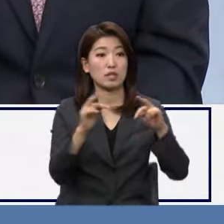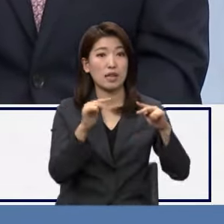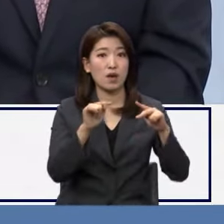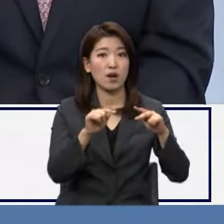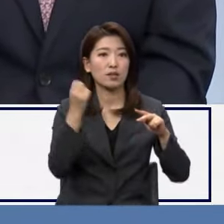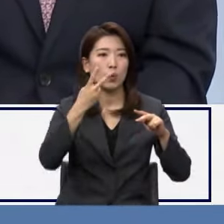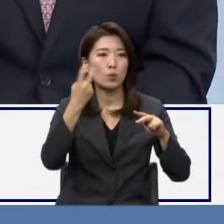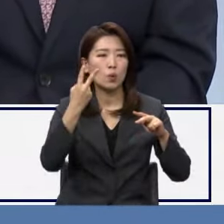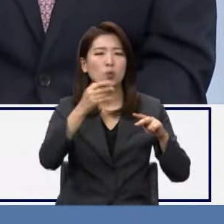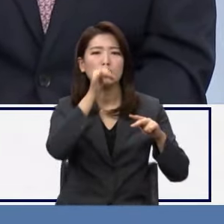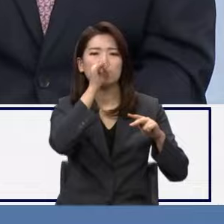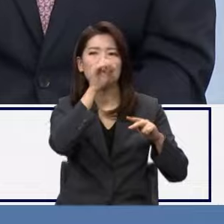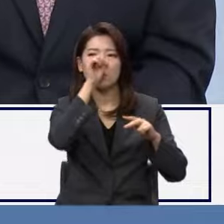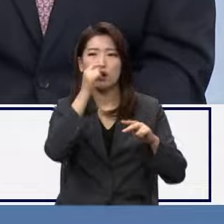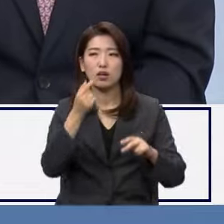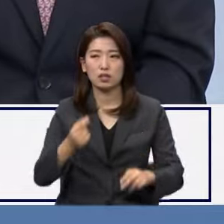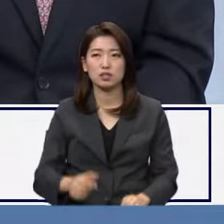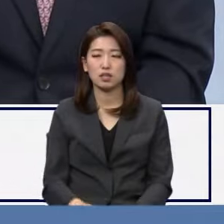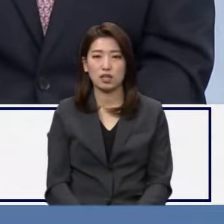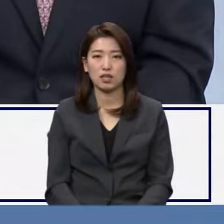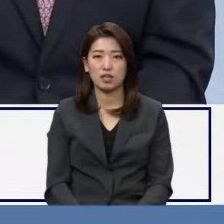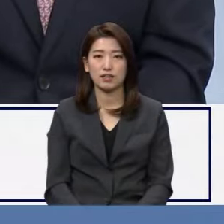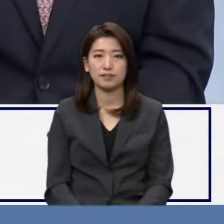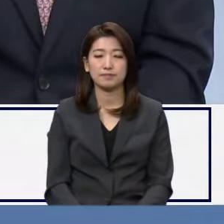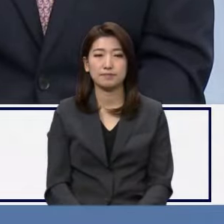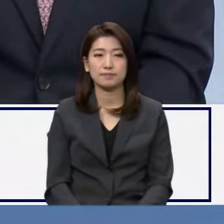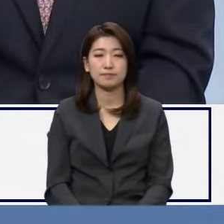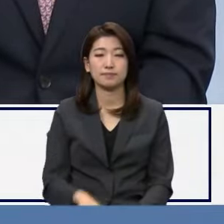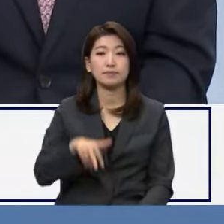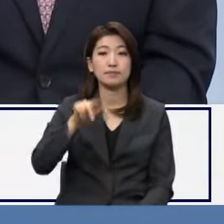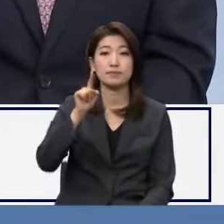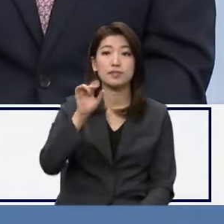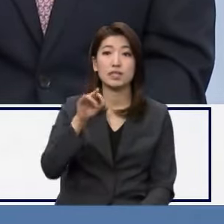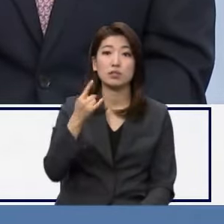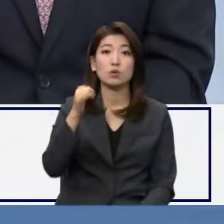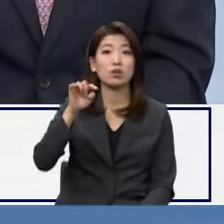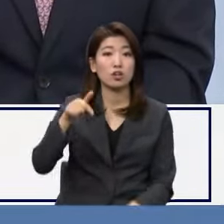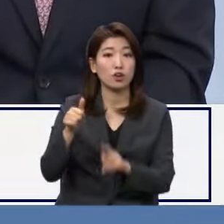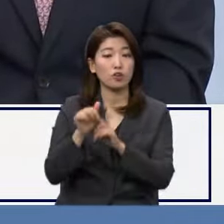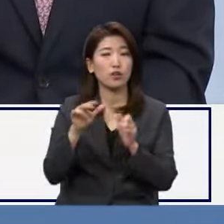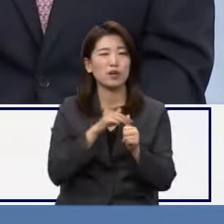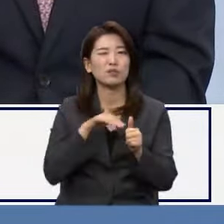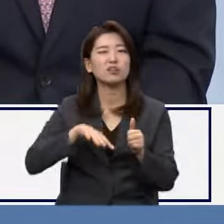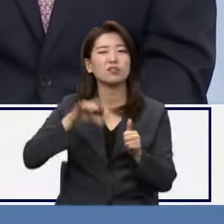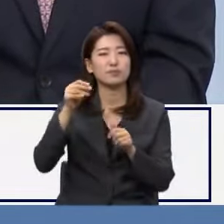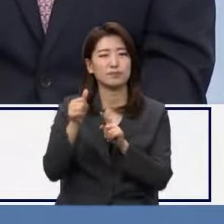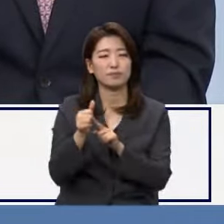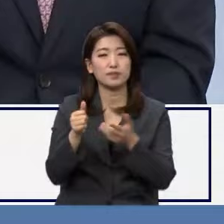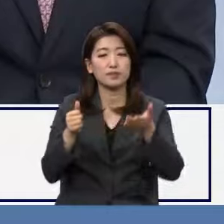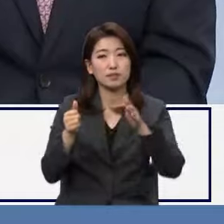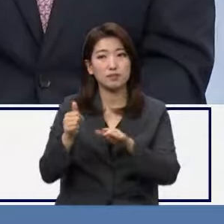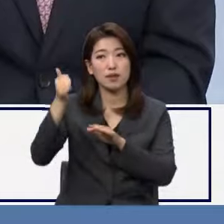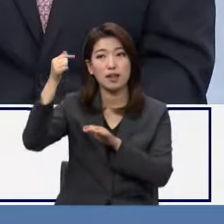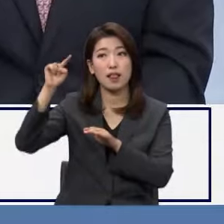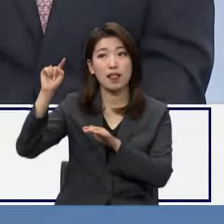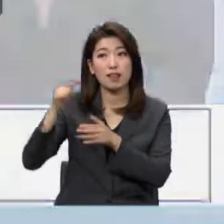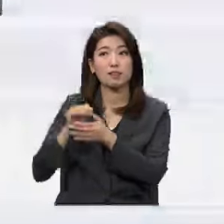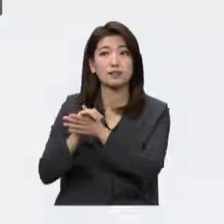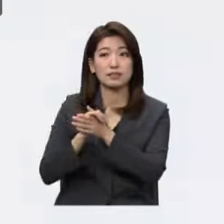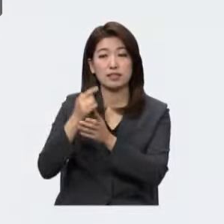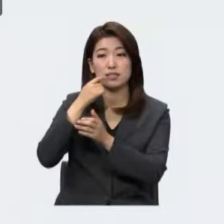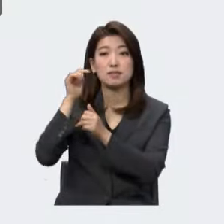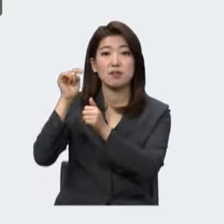하고 또 이번에 저 장동혁 사무총장은 또 초선이지만 또 한동훈 비대위원장이